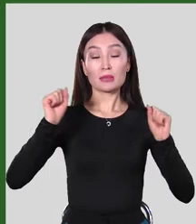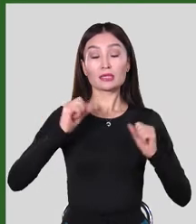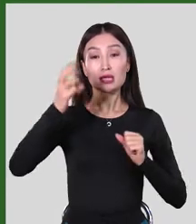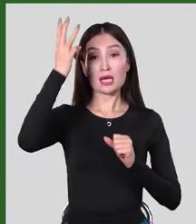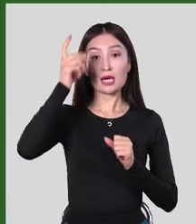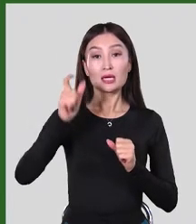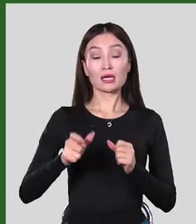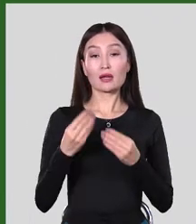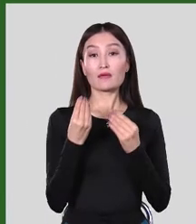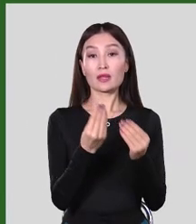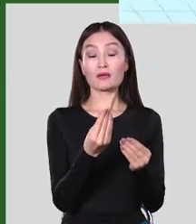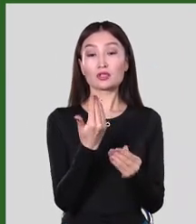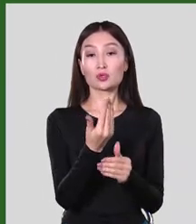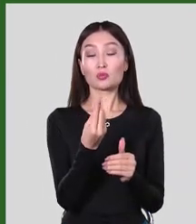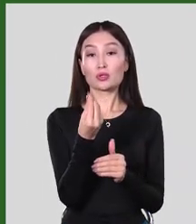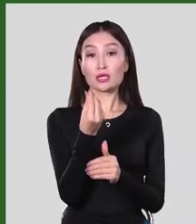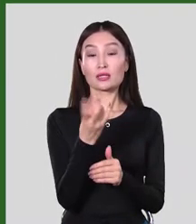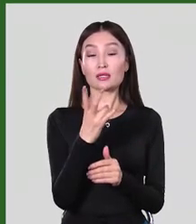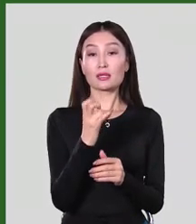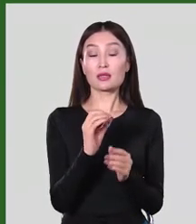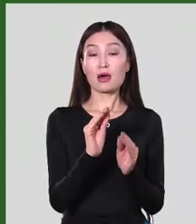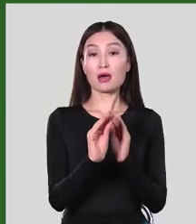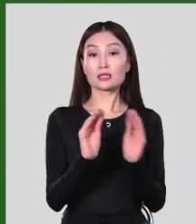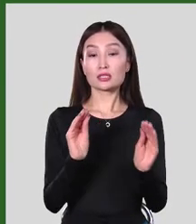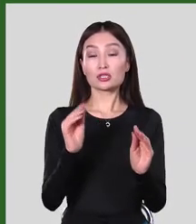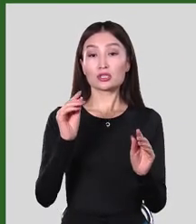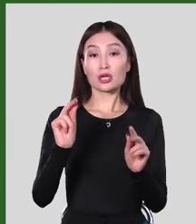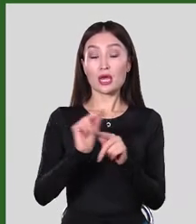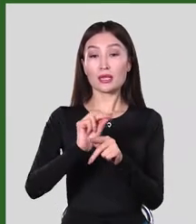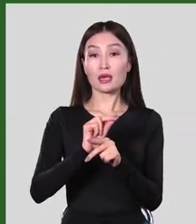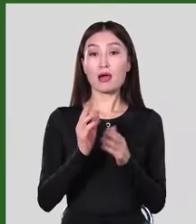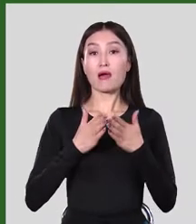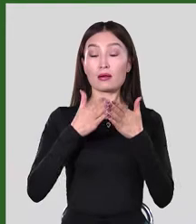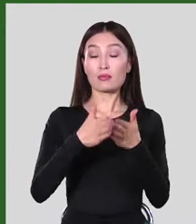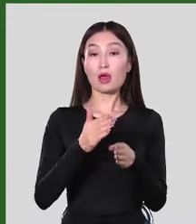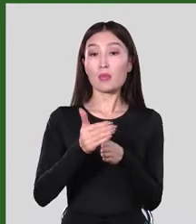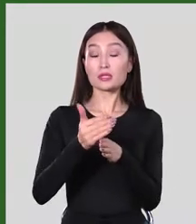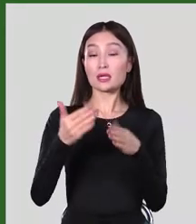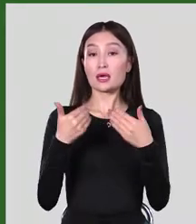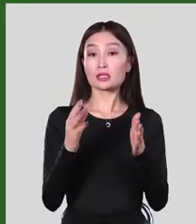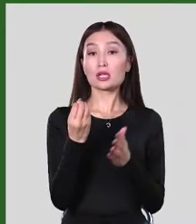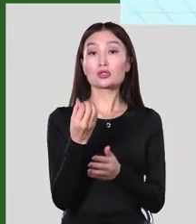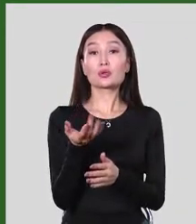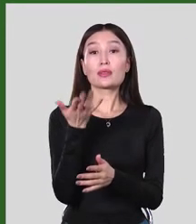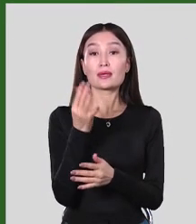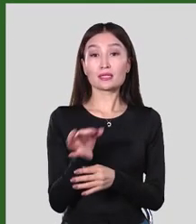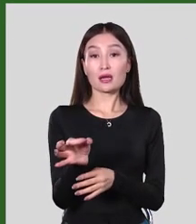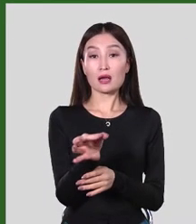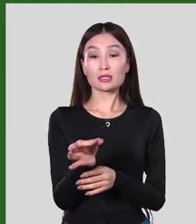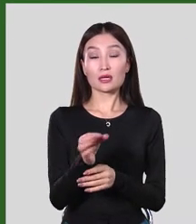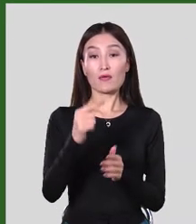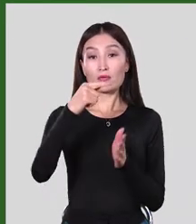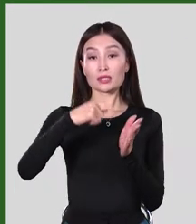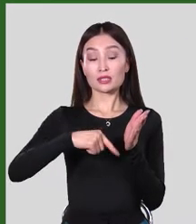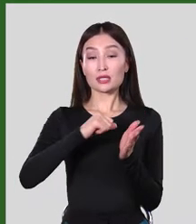королевы, давшей ему денег на снаряжение кораблей. Позднее он открыл еще несколько островов, и среди